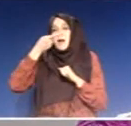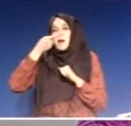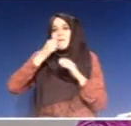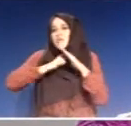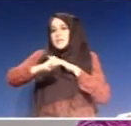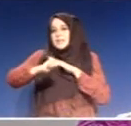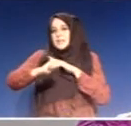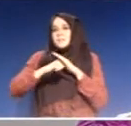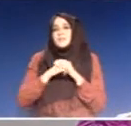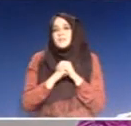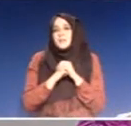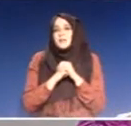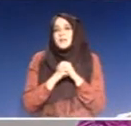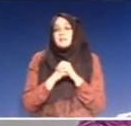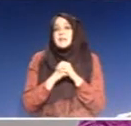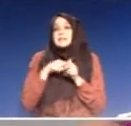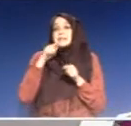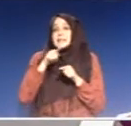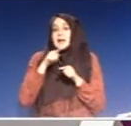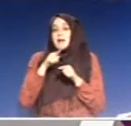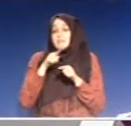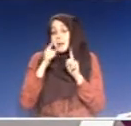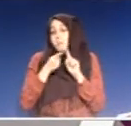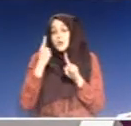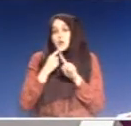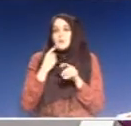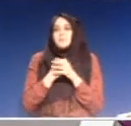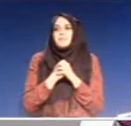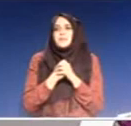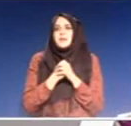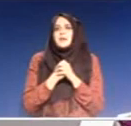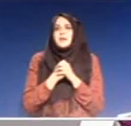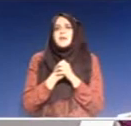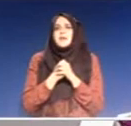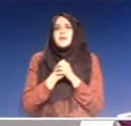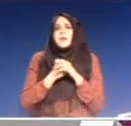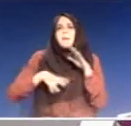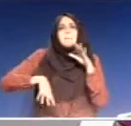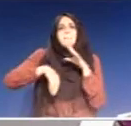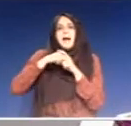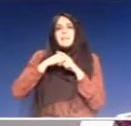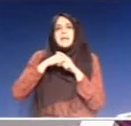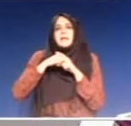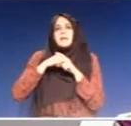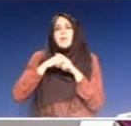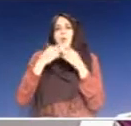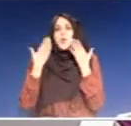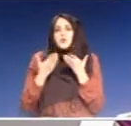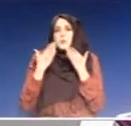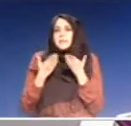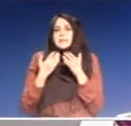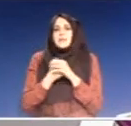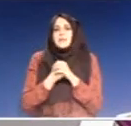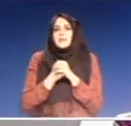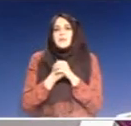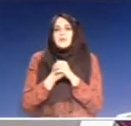هي موضوع في غاية الأهمية. من بين المحاور التي ستناقش من خلال